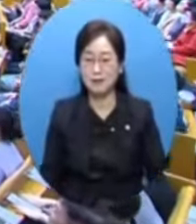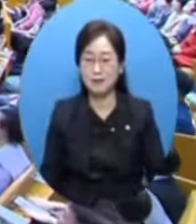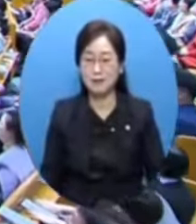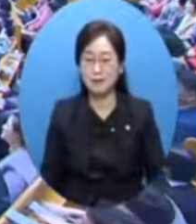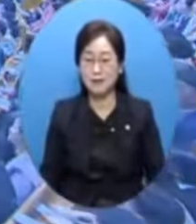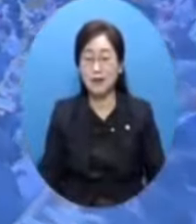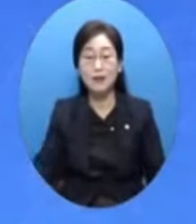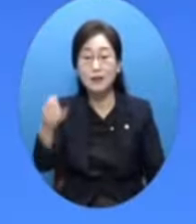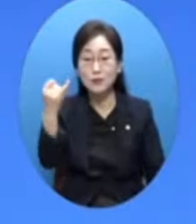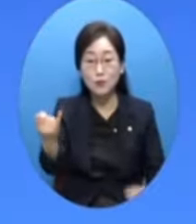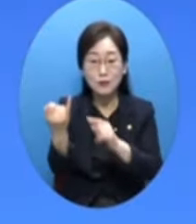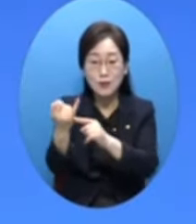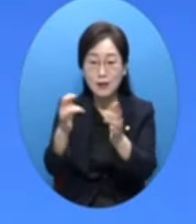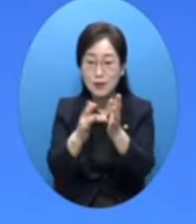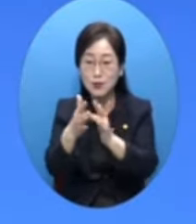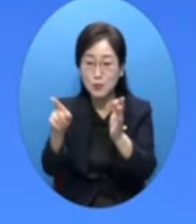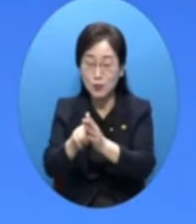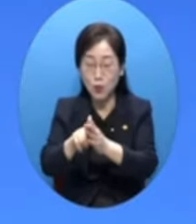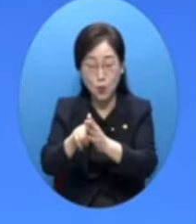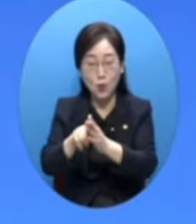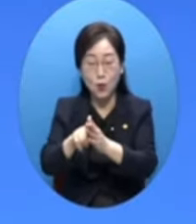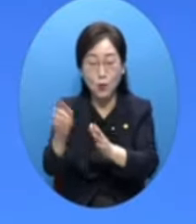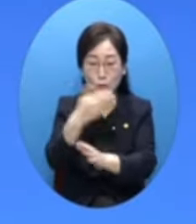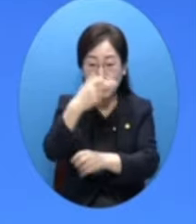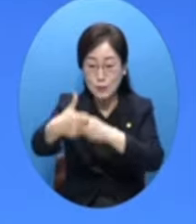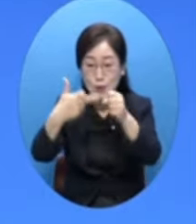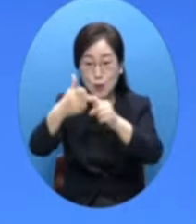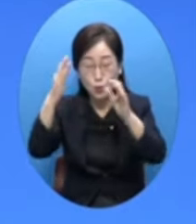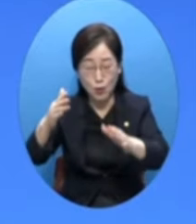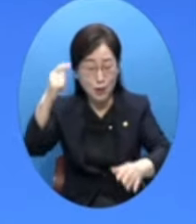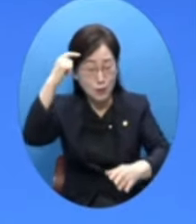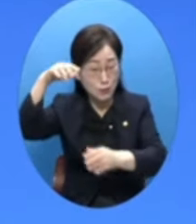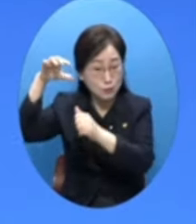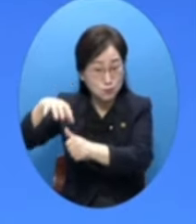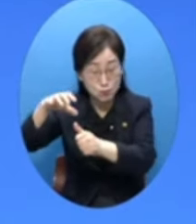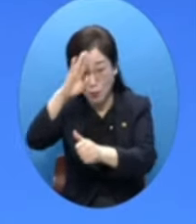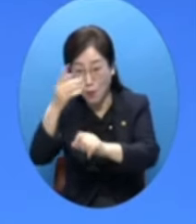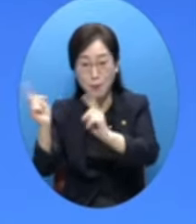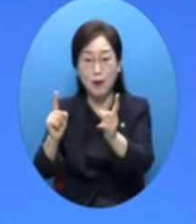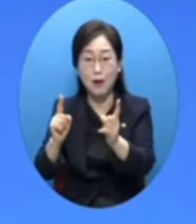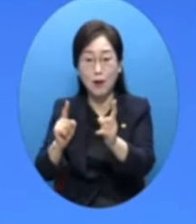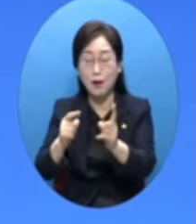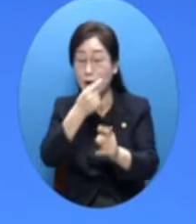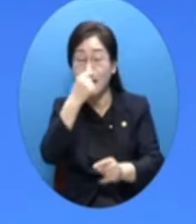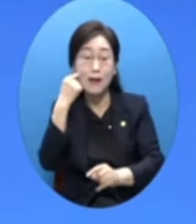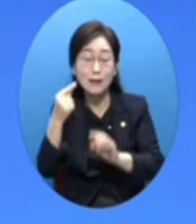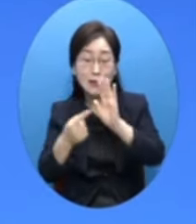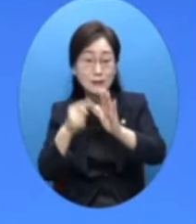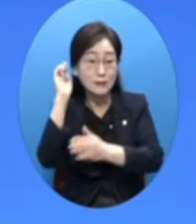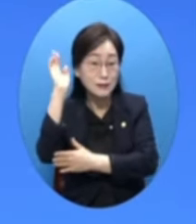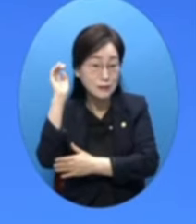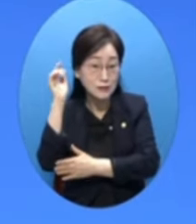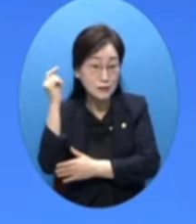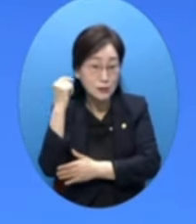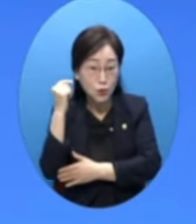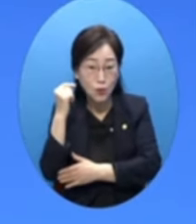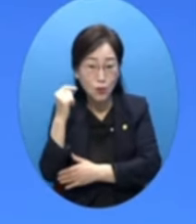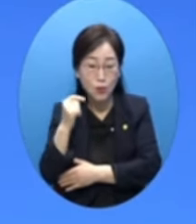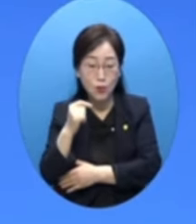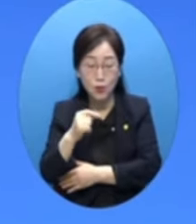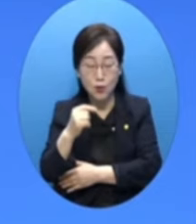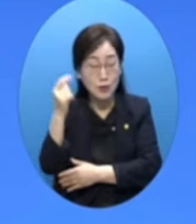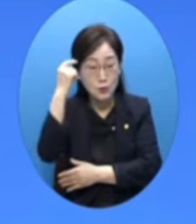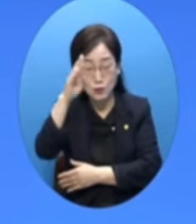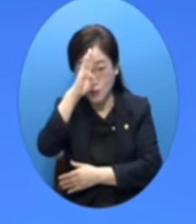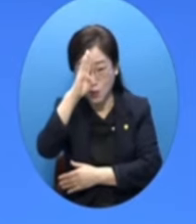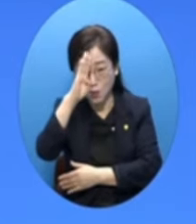이 동생이 예수 믿고 17년 동안 했던 정신병에서 노예하게 되니까 그 동생의 간증을 듣고 정신병동에 있던 환자 32명이 예수를